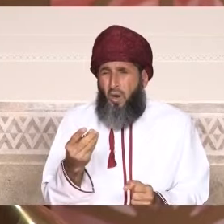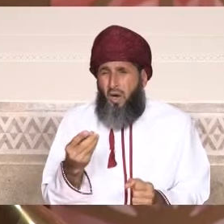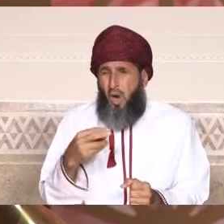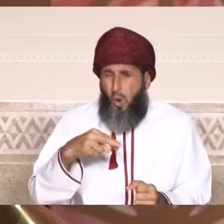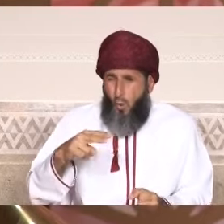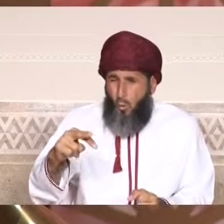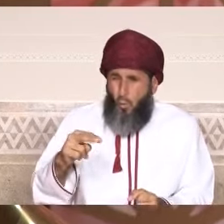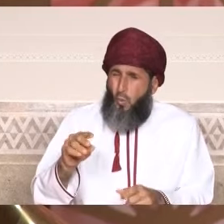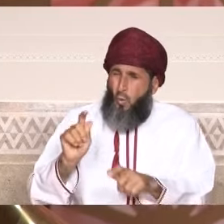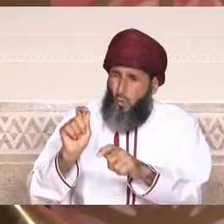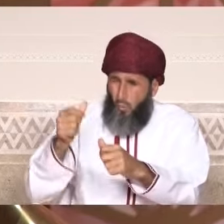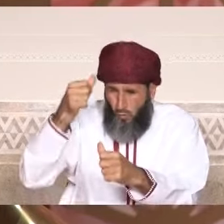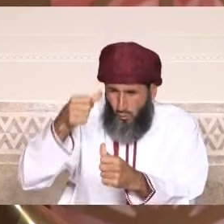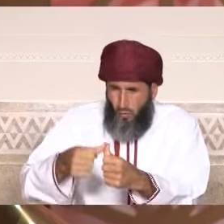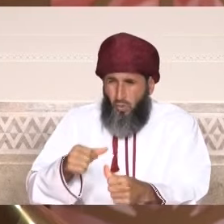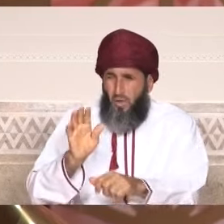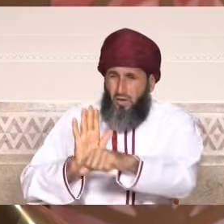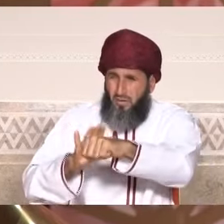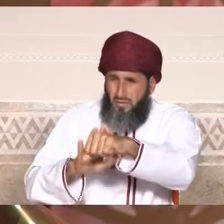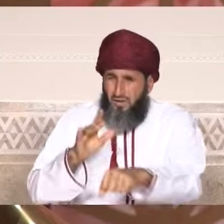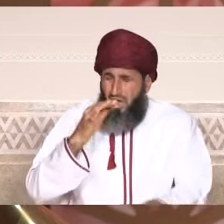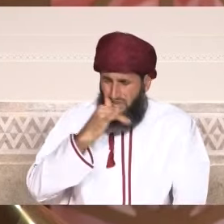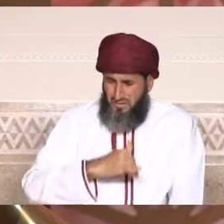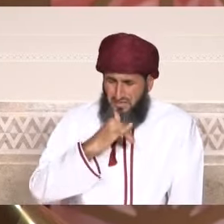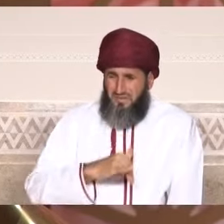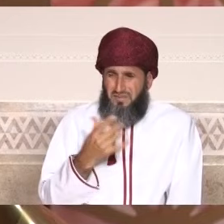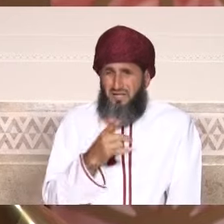يذكر أصدقائه وأن يحثهم وأن يرغبهم.